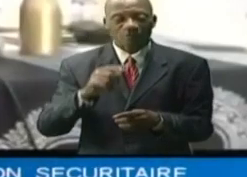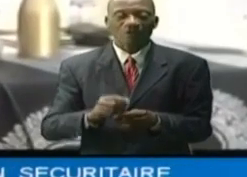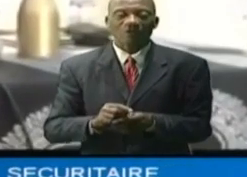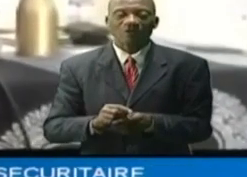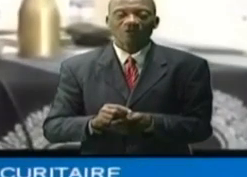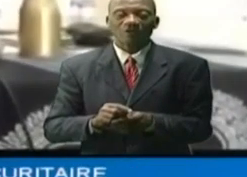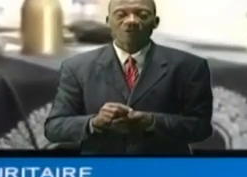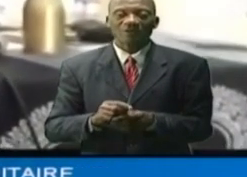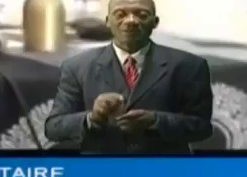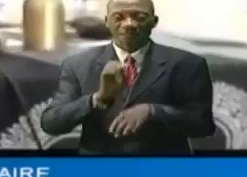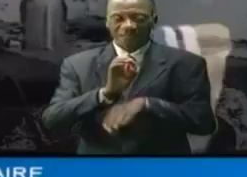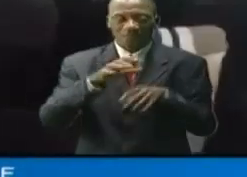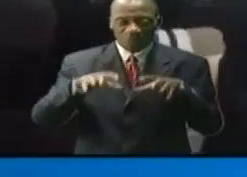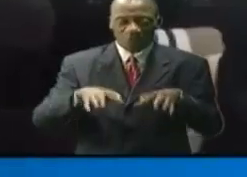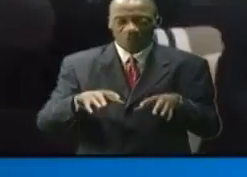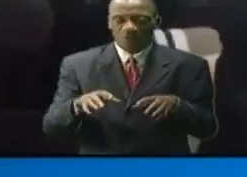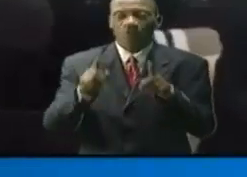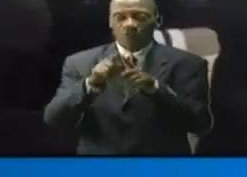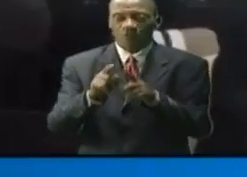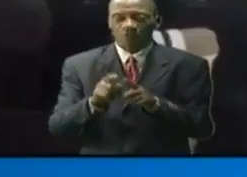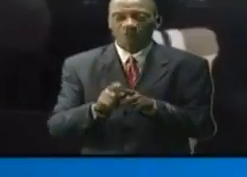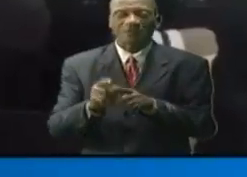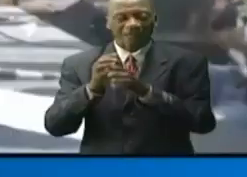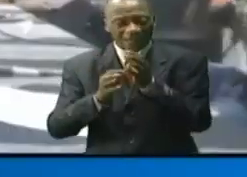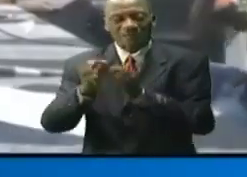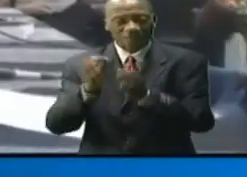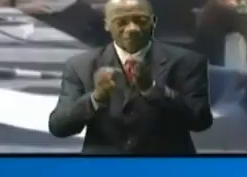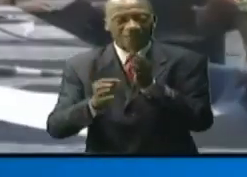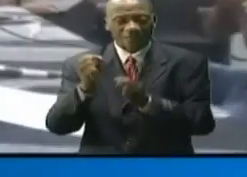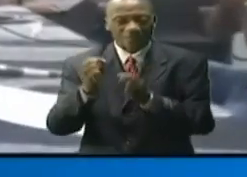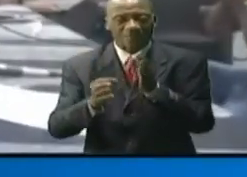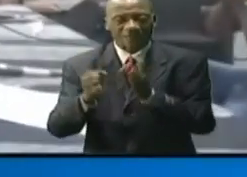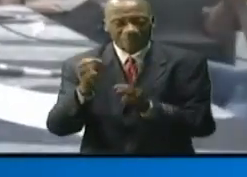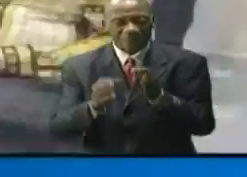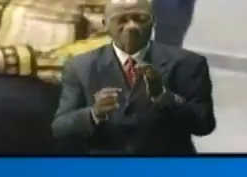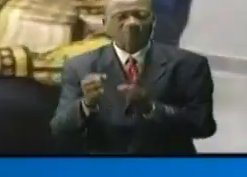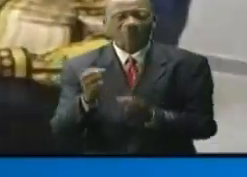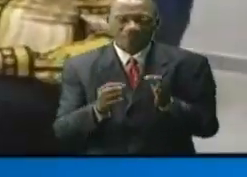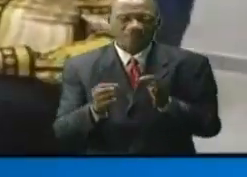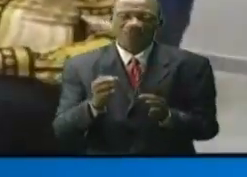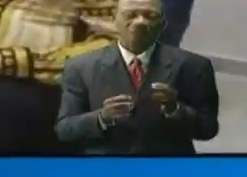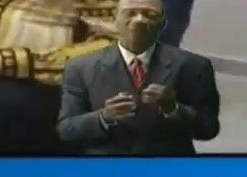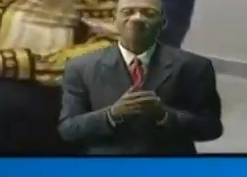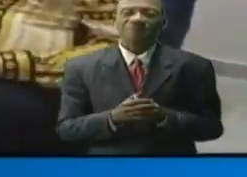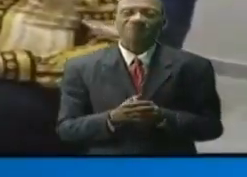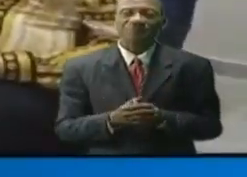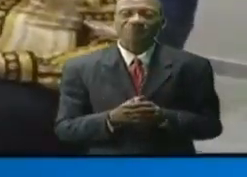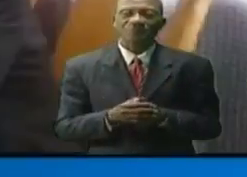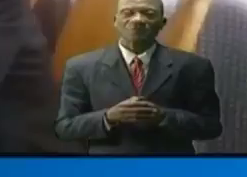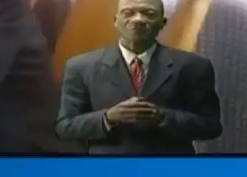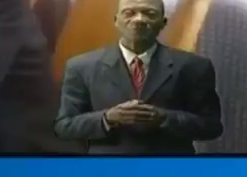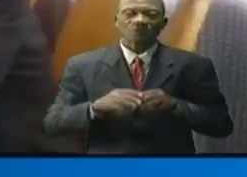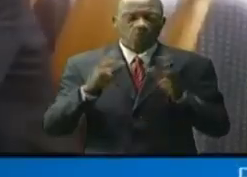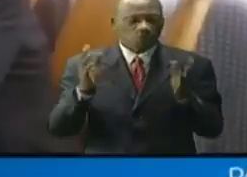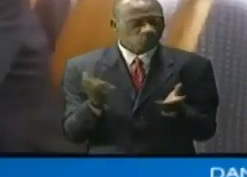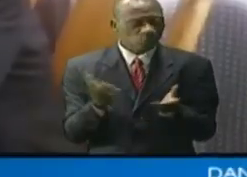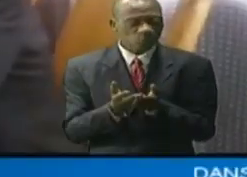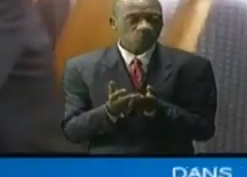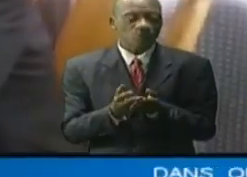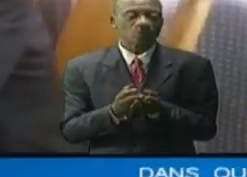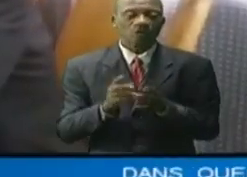des politologues de la RDC. Tous, ou presque, d'une manière unanime, se sont accordés sur la nécessité d'un